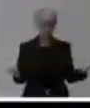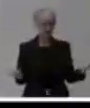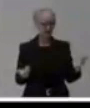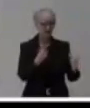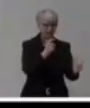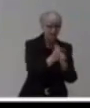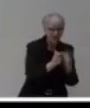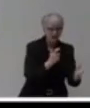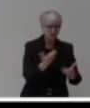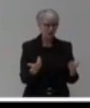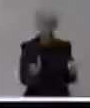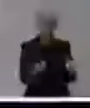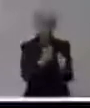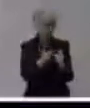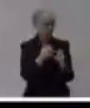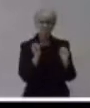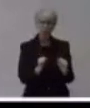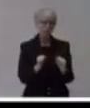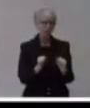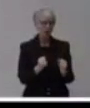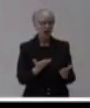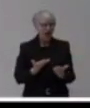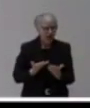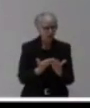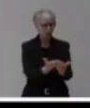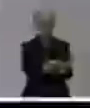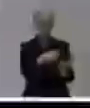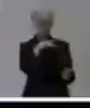relazionali. C'è l'idea proprio quella dell'aiutare gli anziani